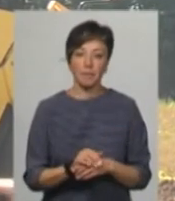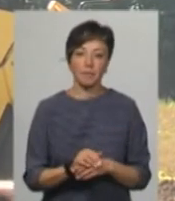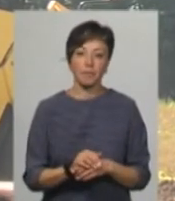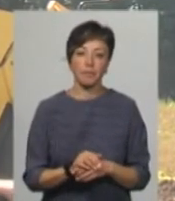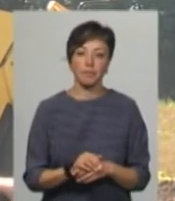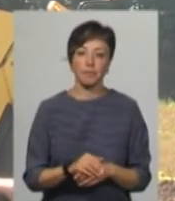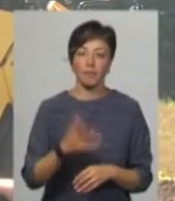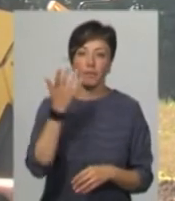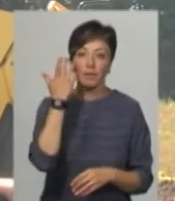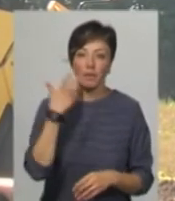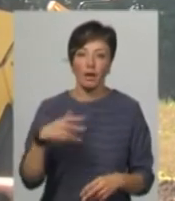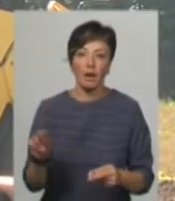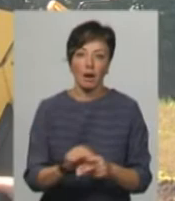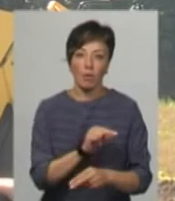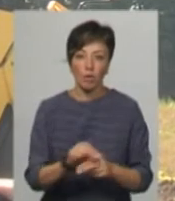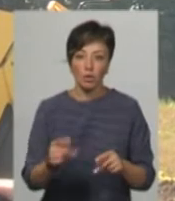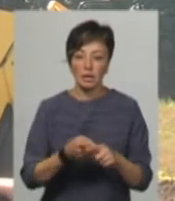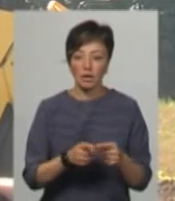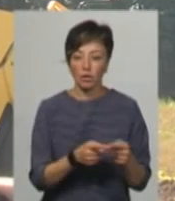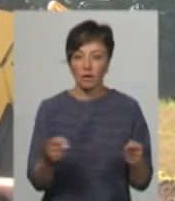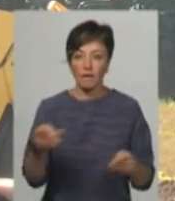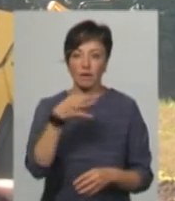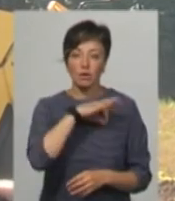При ремонті даних ділянок